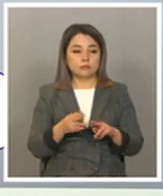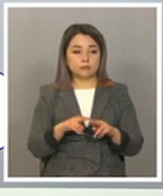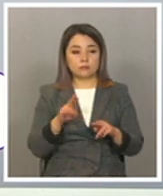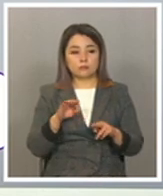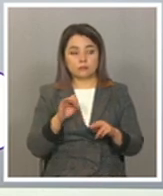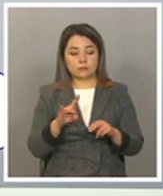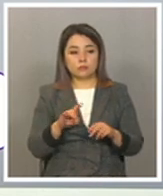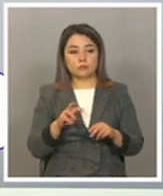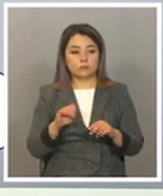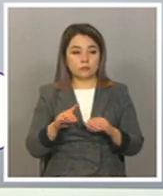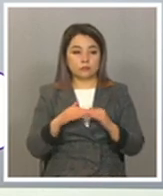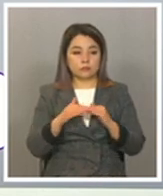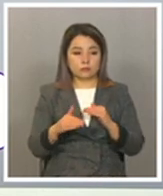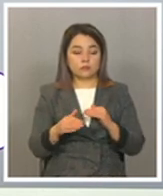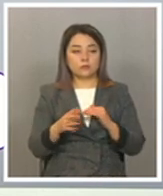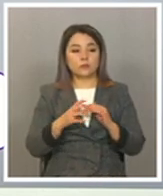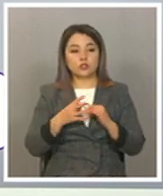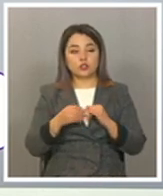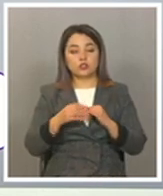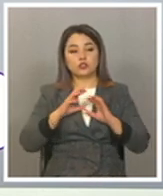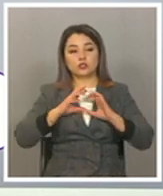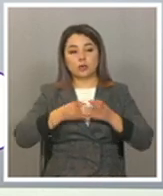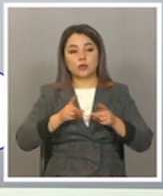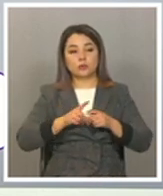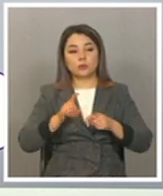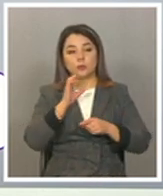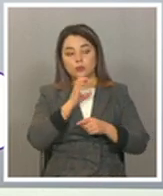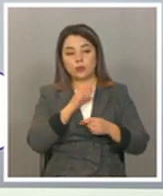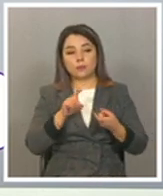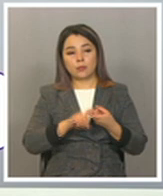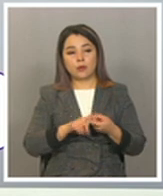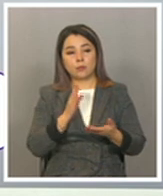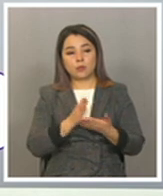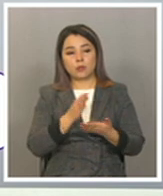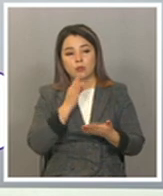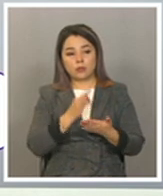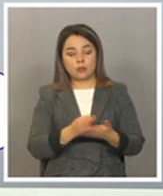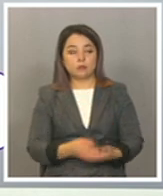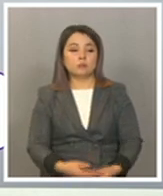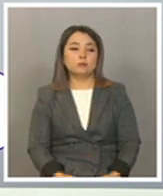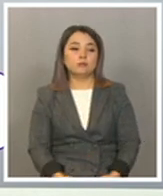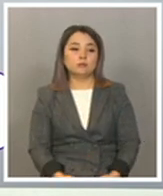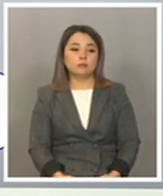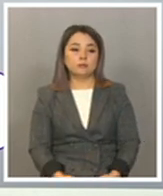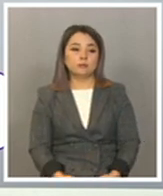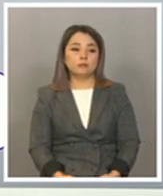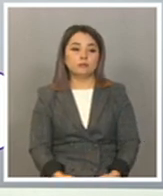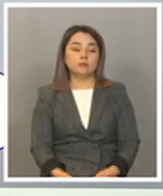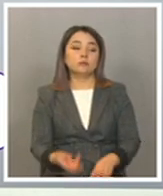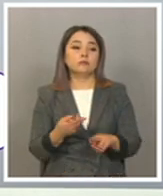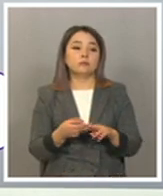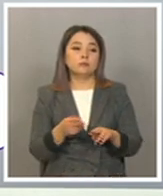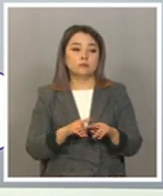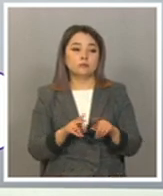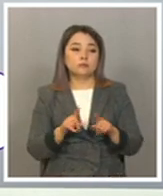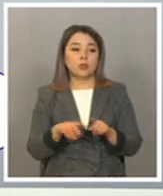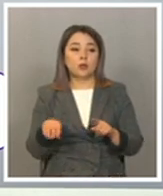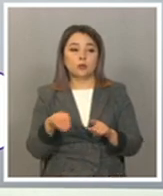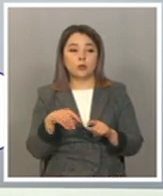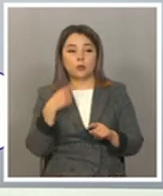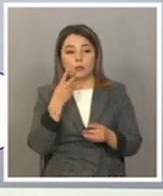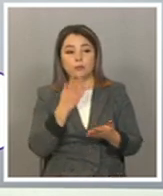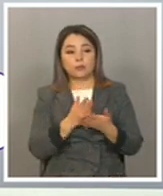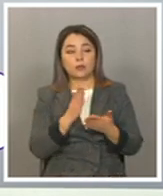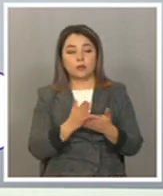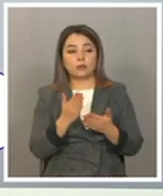ол жер шарының солтүстік аумақтарына байланысты болып келеді. Ал енді бұл жерде топырақ түрлерінің таралу